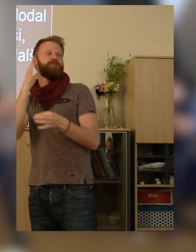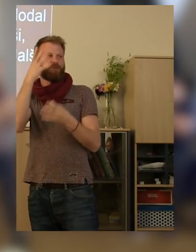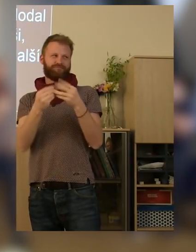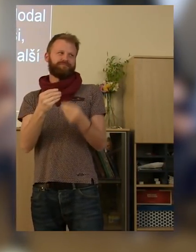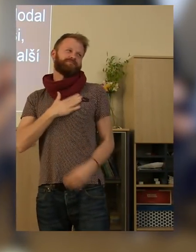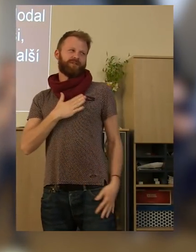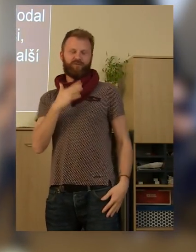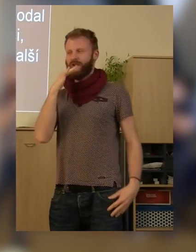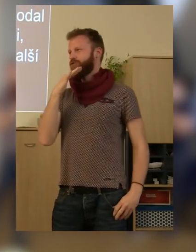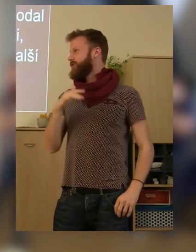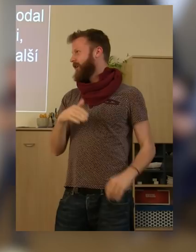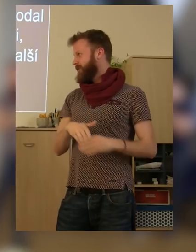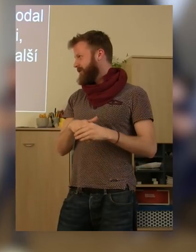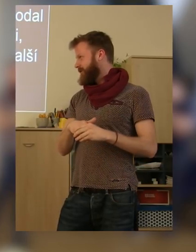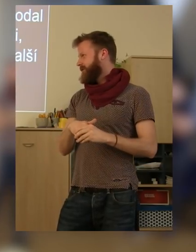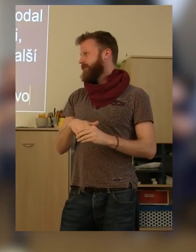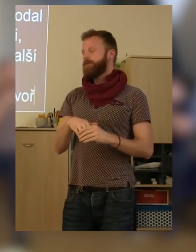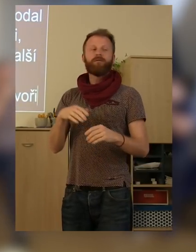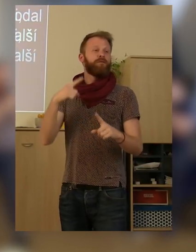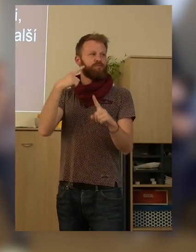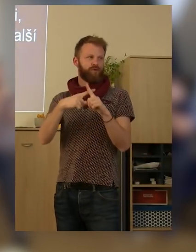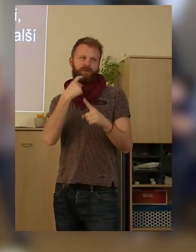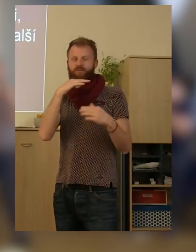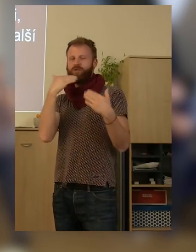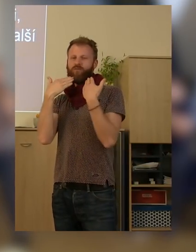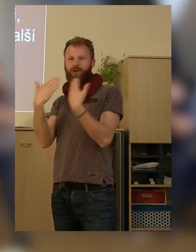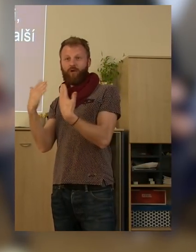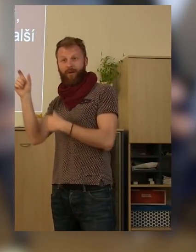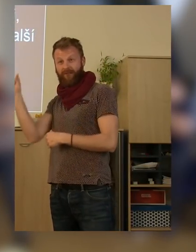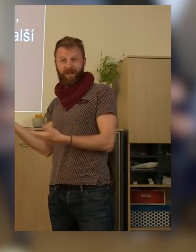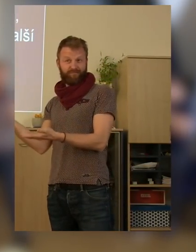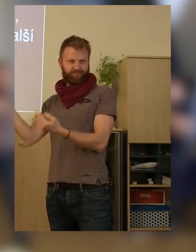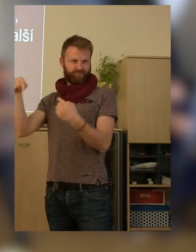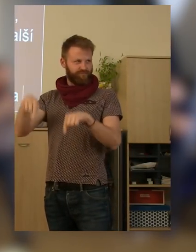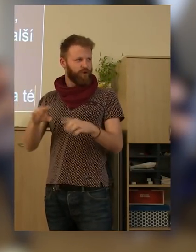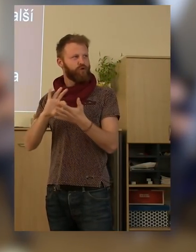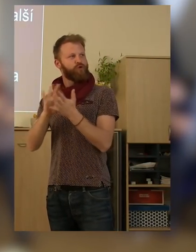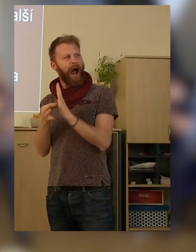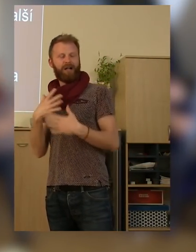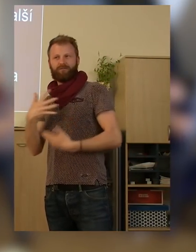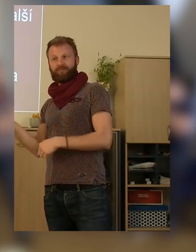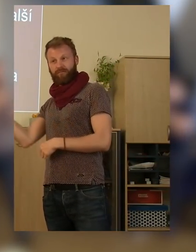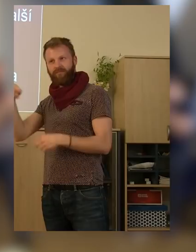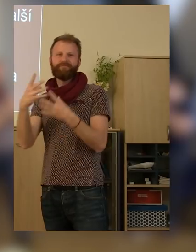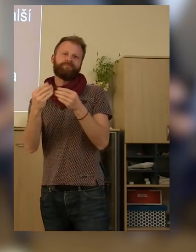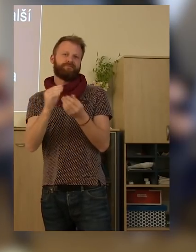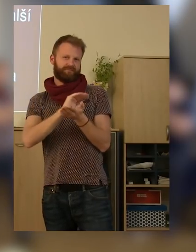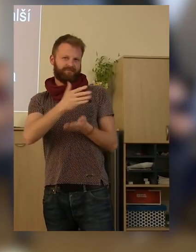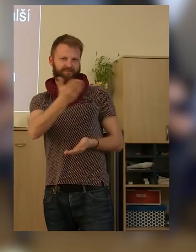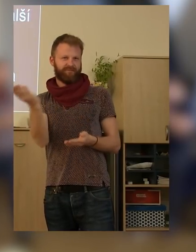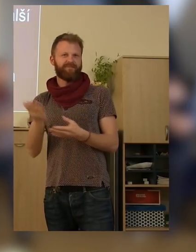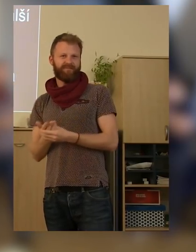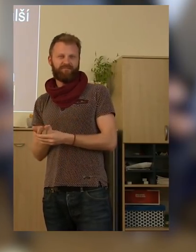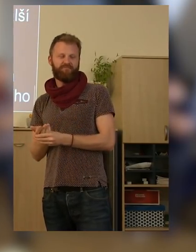hovořit, budu mít přednášku na téma ego a duše, takže to se vlastně dnešního tématu týká. Především bych dneska chtěl